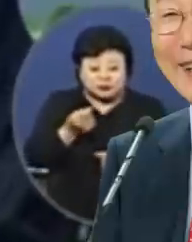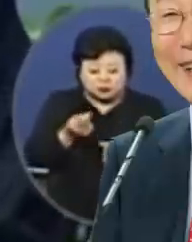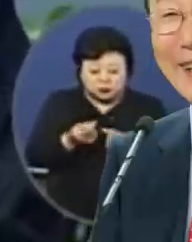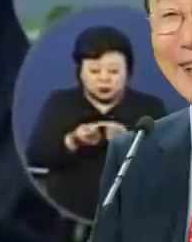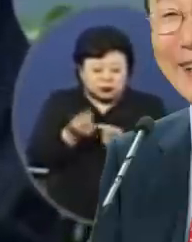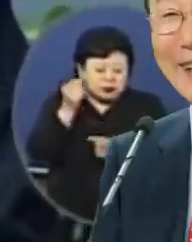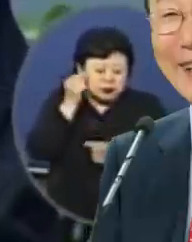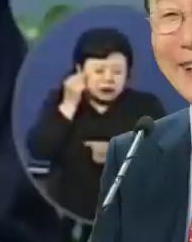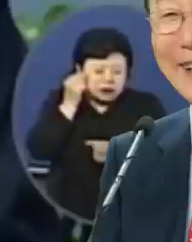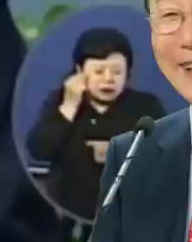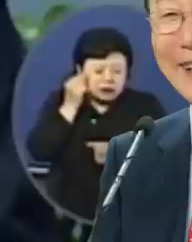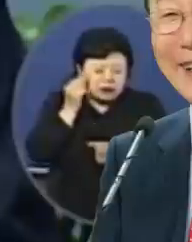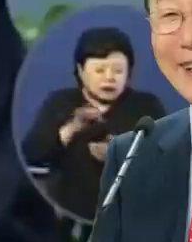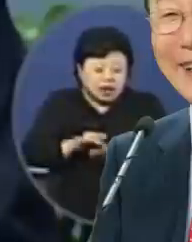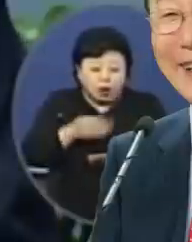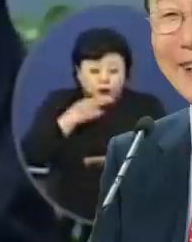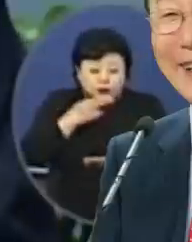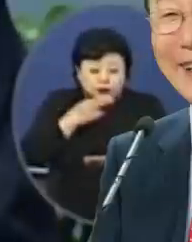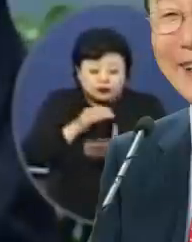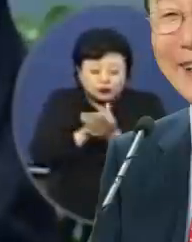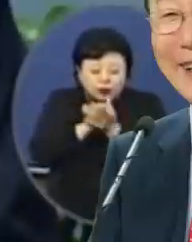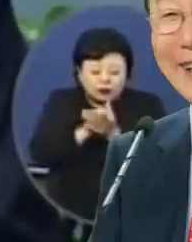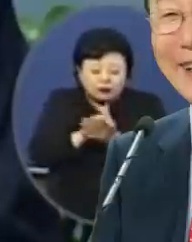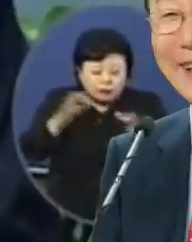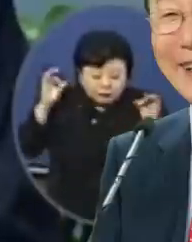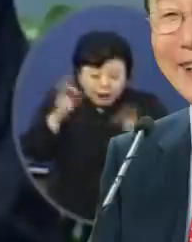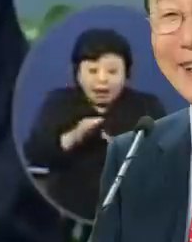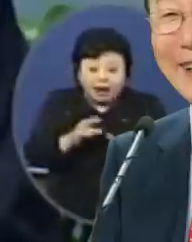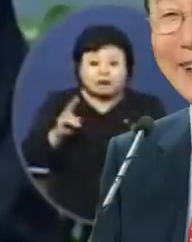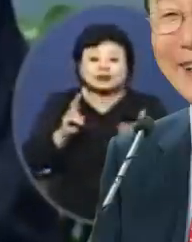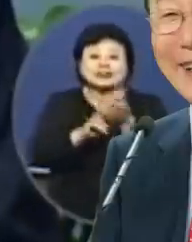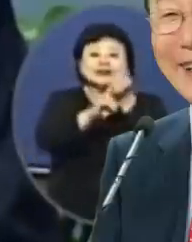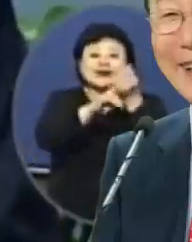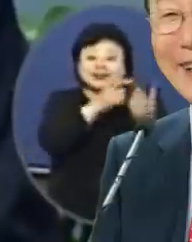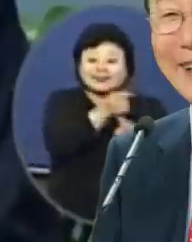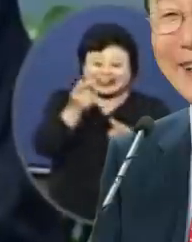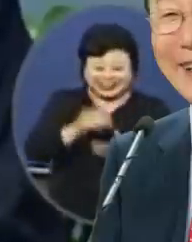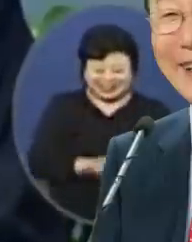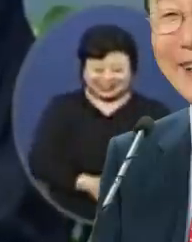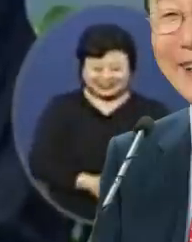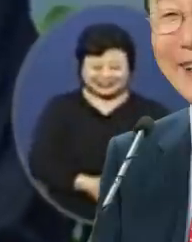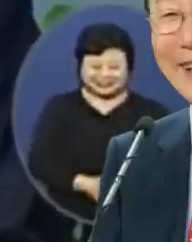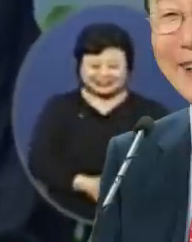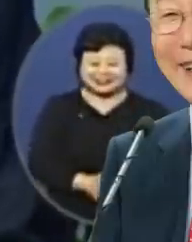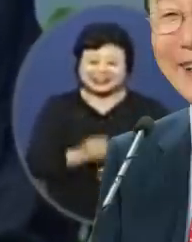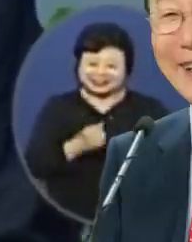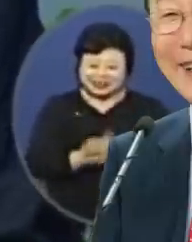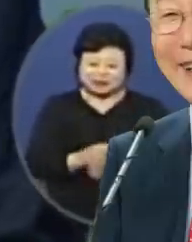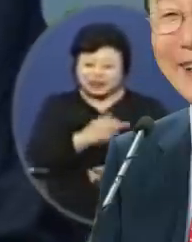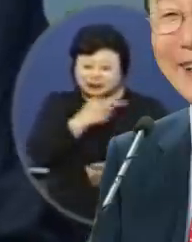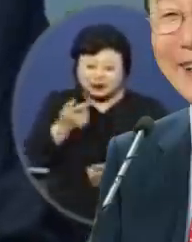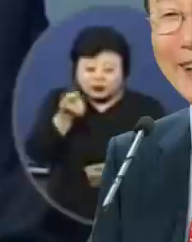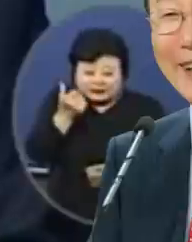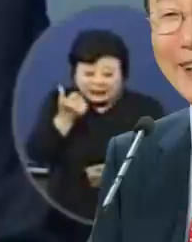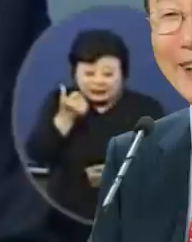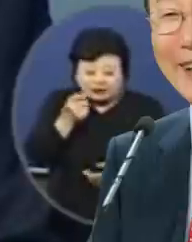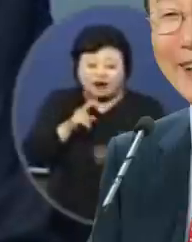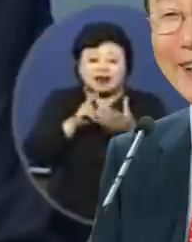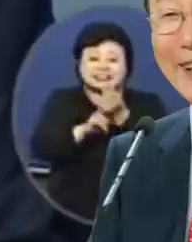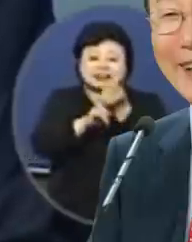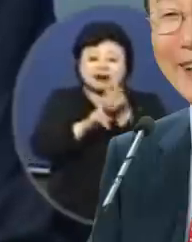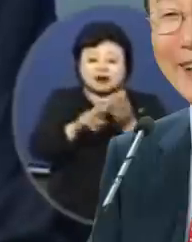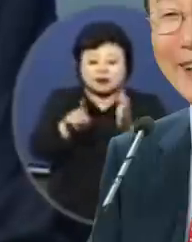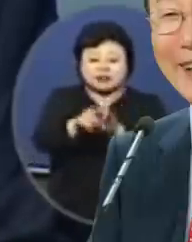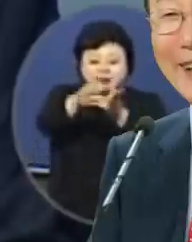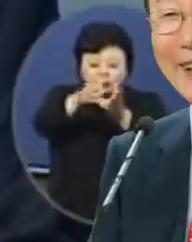약을 발라서 낫지 않고 그냥 기도했는데 나아버렸으면 기적이 일어난 것입니다. 그러므로 크고 적은 기적이